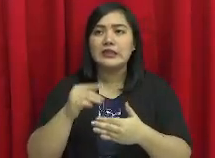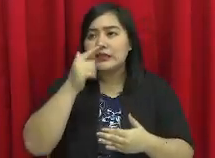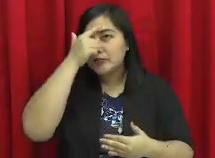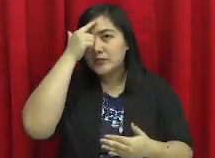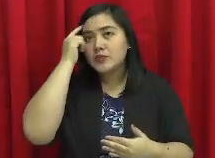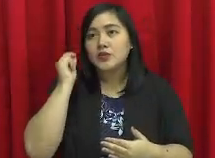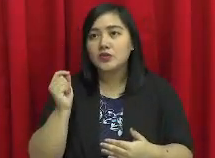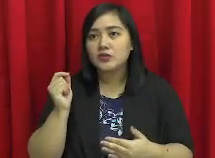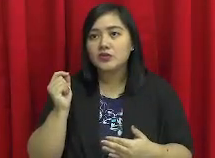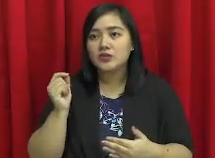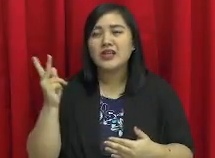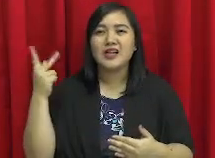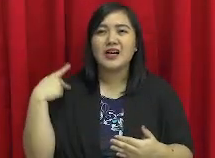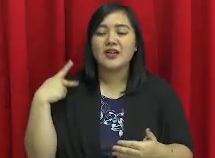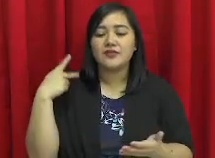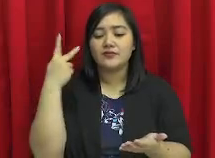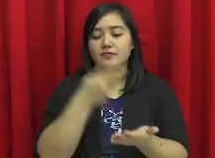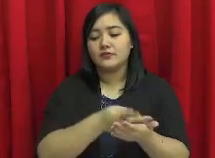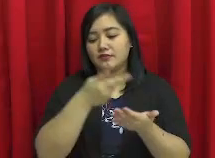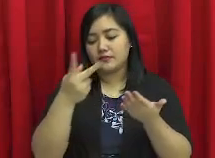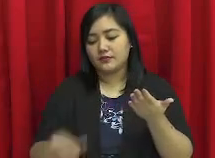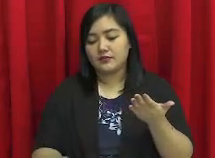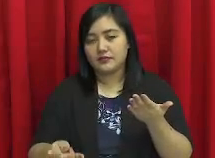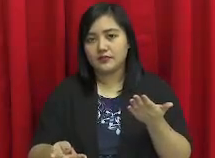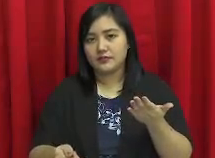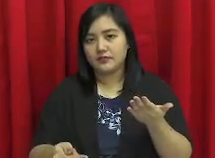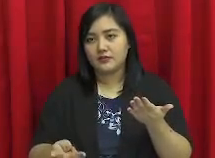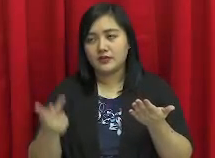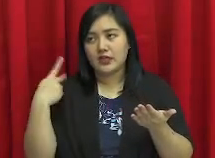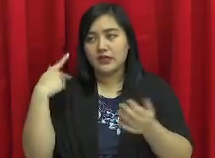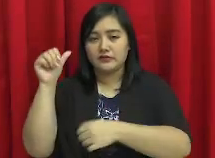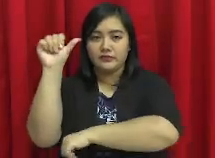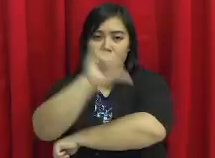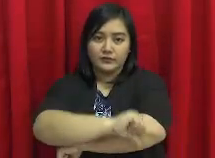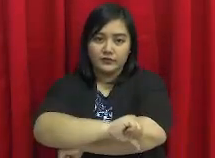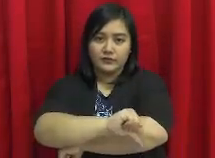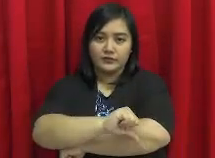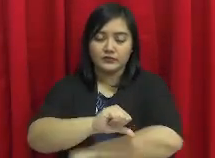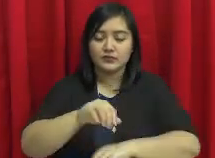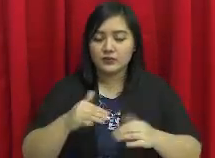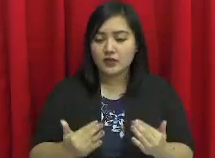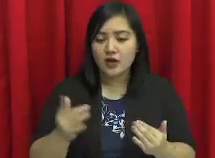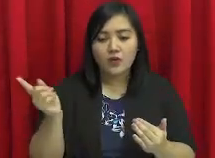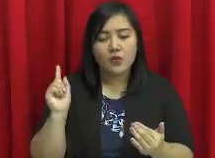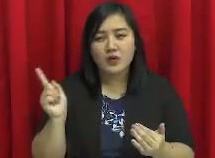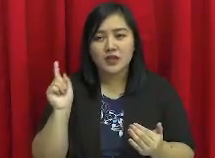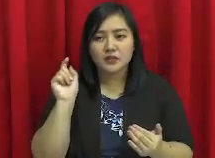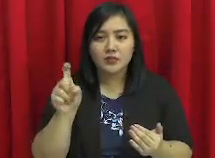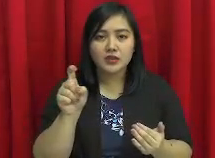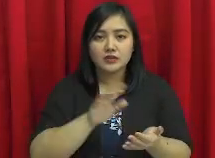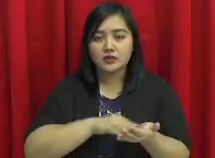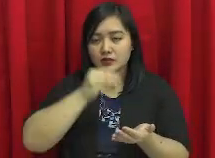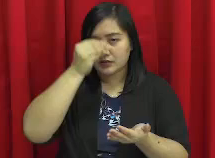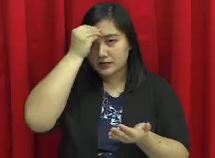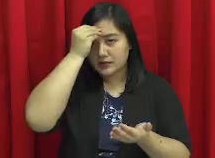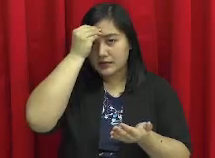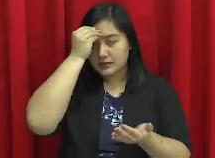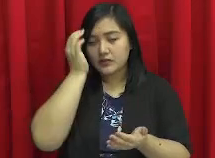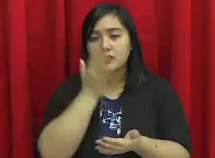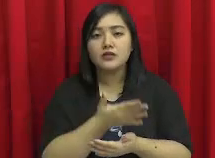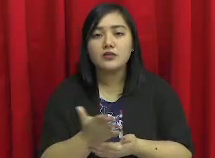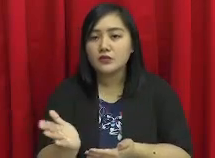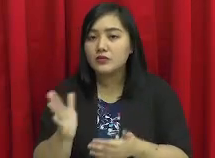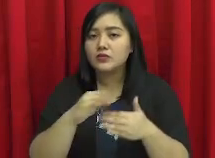nagkaroon ng failure. Yeah. Ngayon, nagkaroon ng failure, ano yung dapat nating matutunan? Tayong mga leader